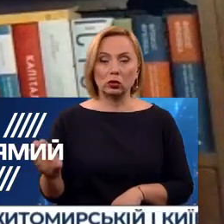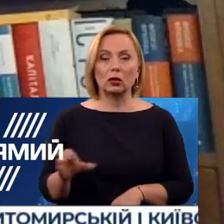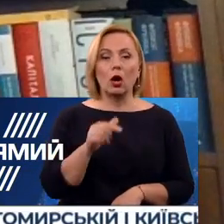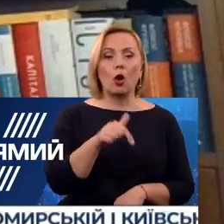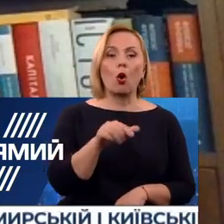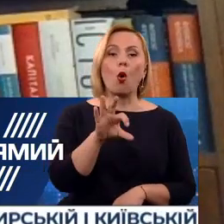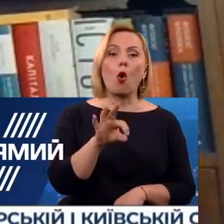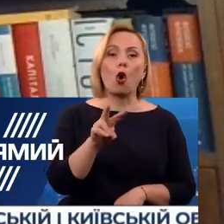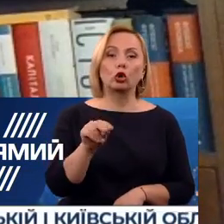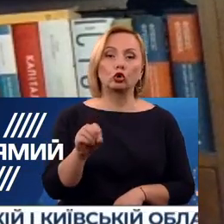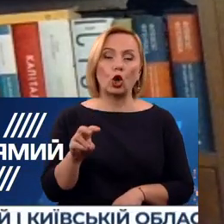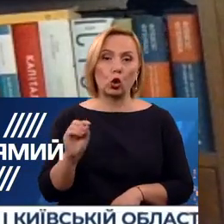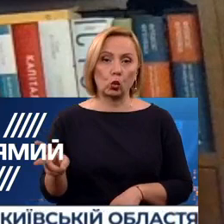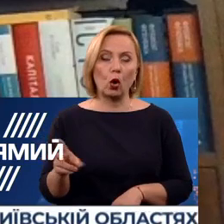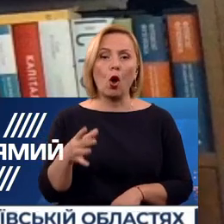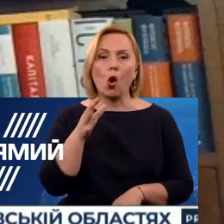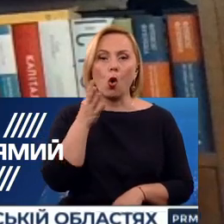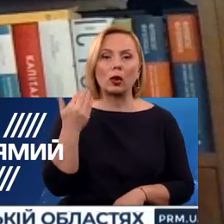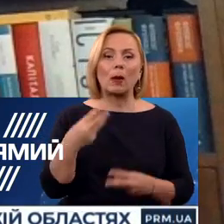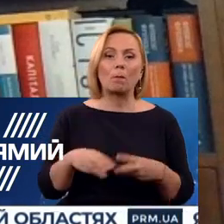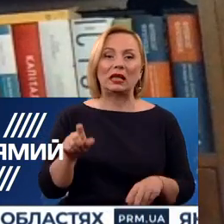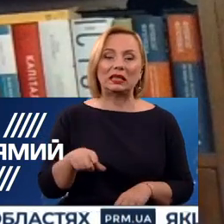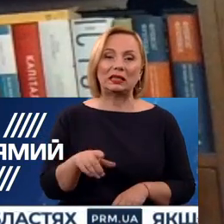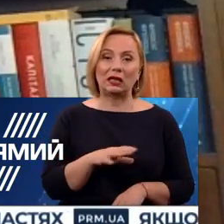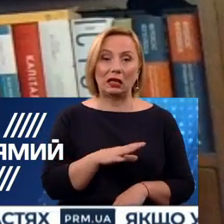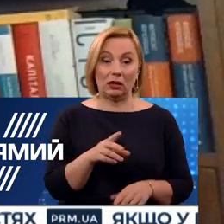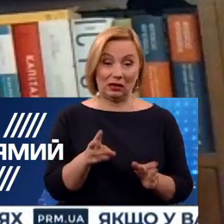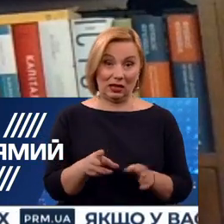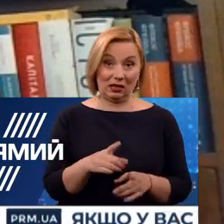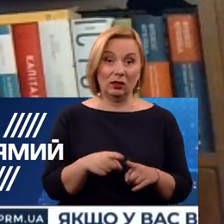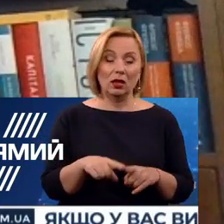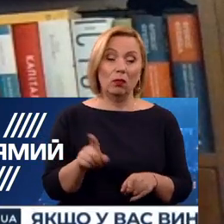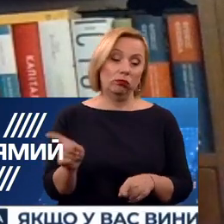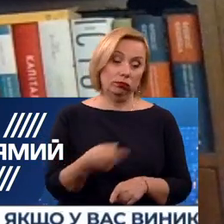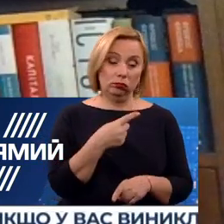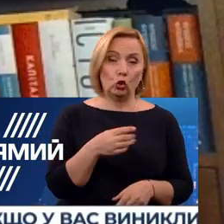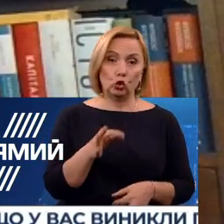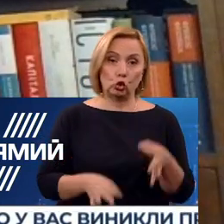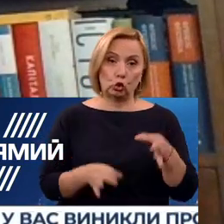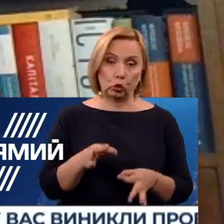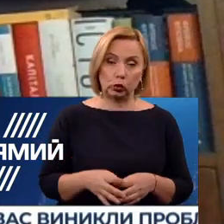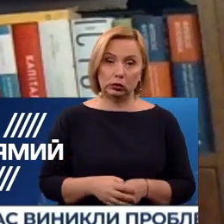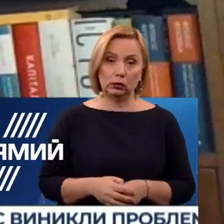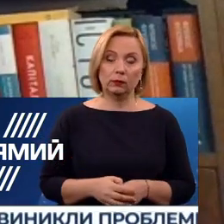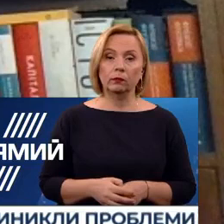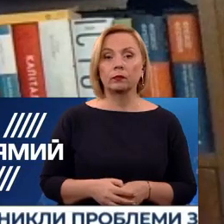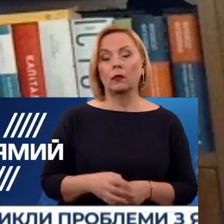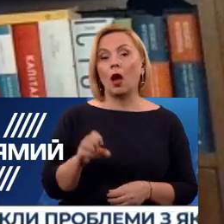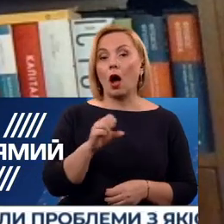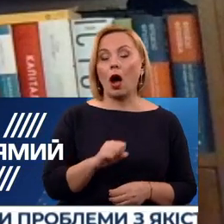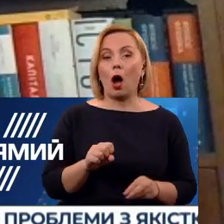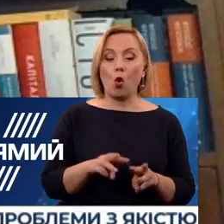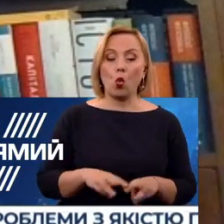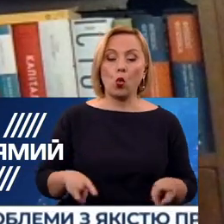Гончарюк, і колишній міністр енергетики, вони повинні в суді бути і сидіти на лаві підсудних. Але, з другої сторони, уряд зараз